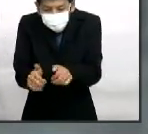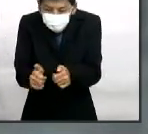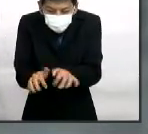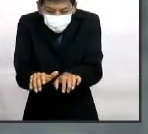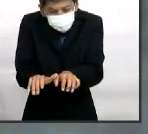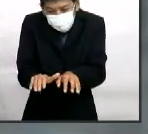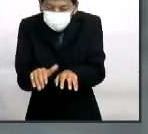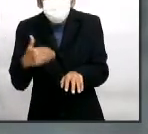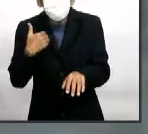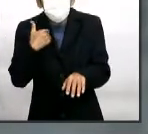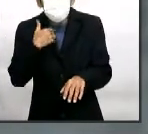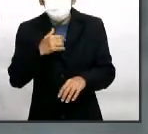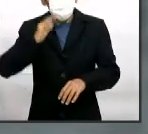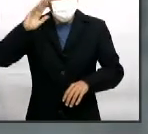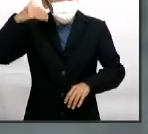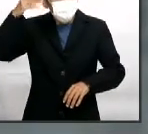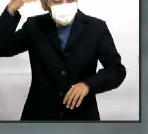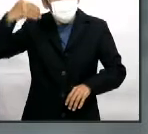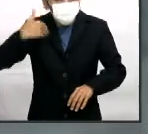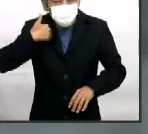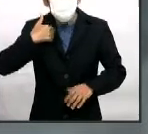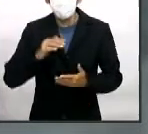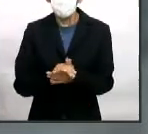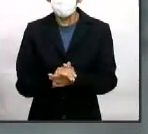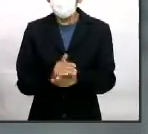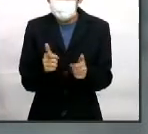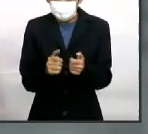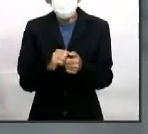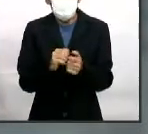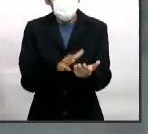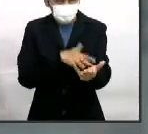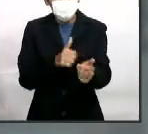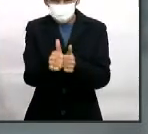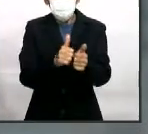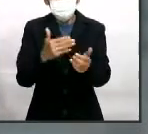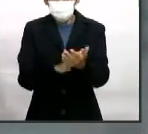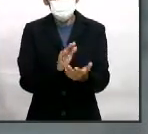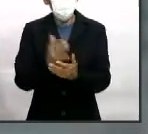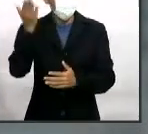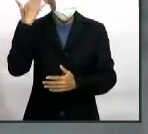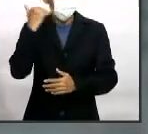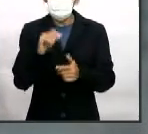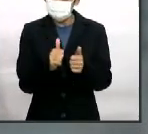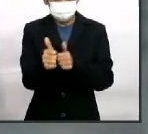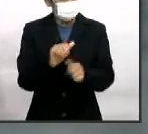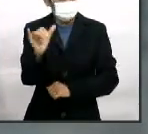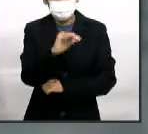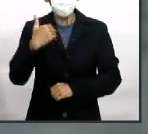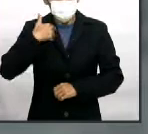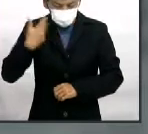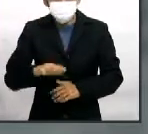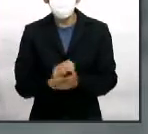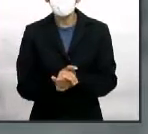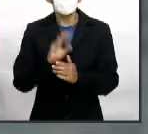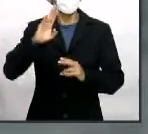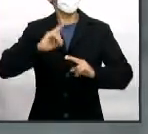ย่างเงี้ยแล้วก็มีโอกาสที่เฮ้ยวันหนึ่งคือจริงๆอีสปอร์ตเนี่ยมันมีมานานแล้วนะถ้าพูดถึงยังไม่นับเมื่อก่อนที่ยังไม่นับเป็นเกมเนี่ย